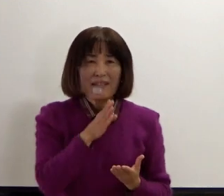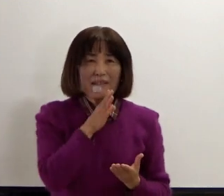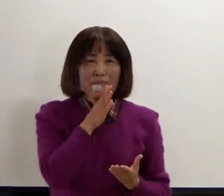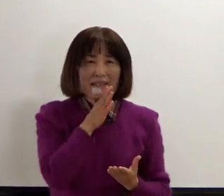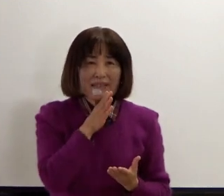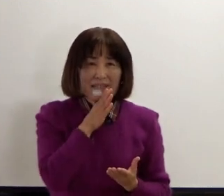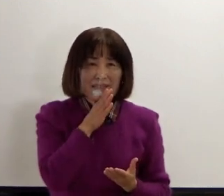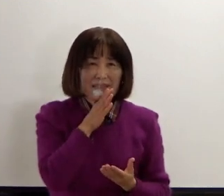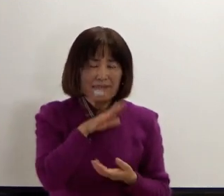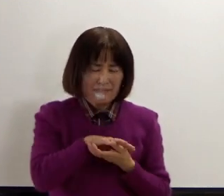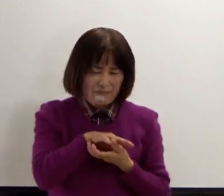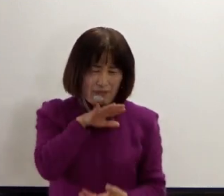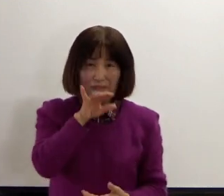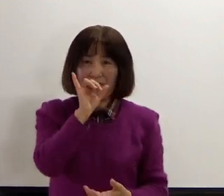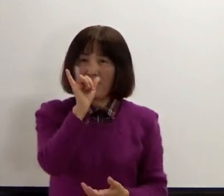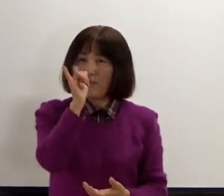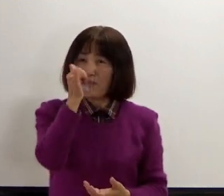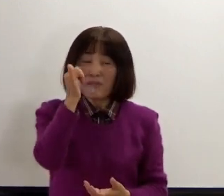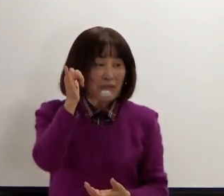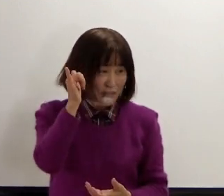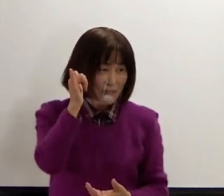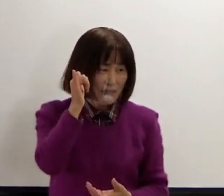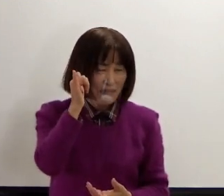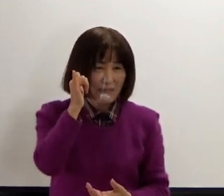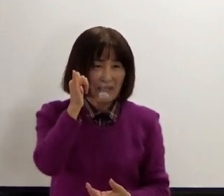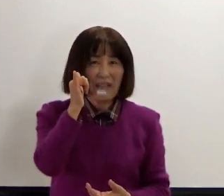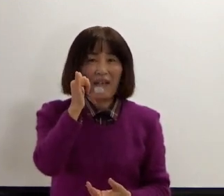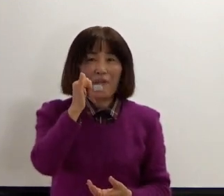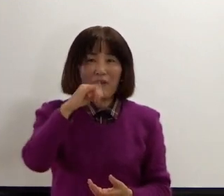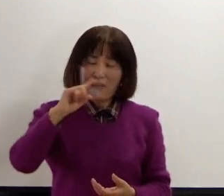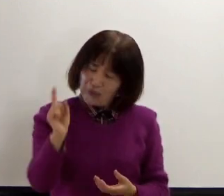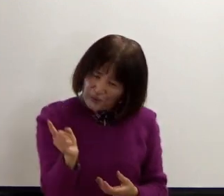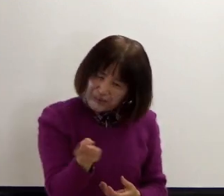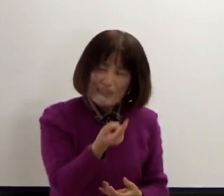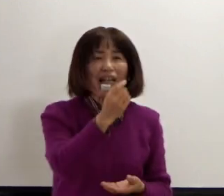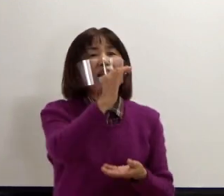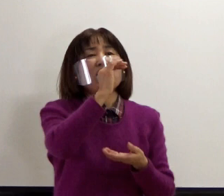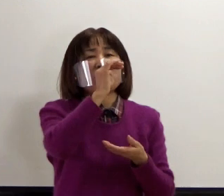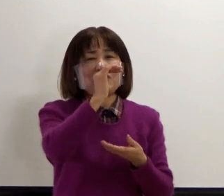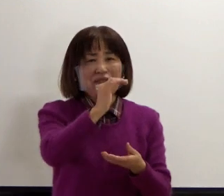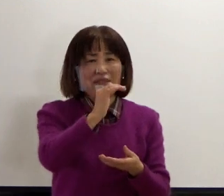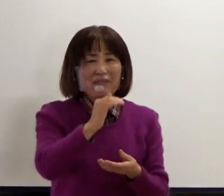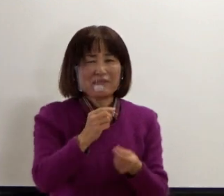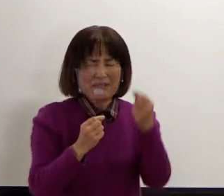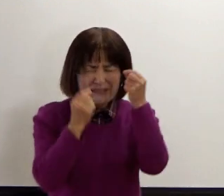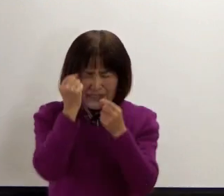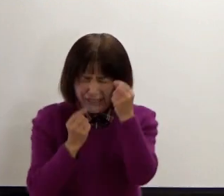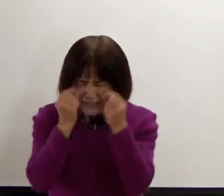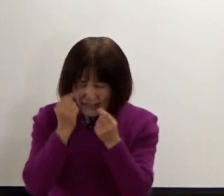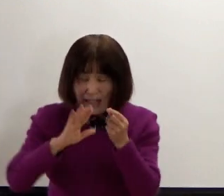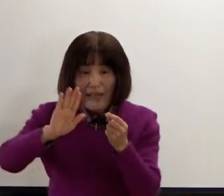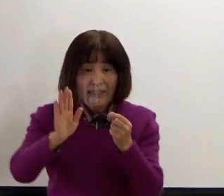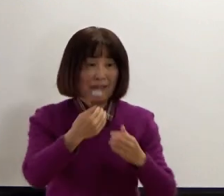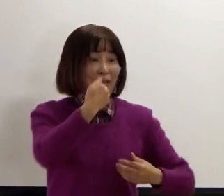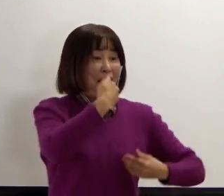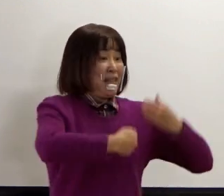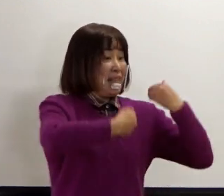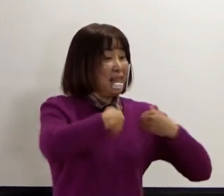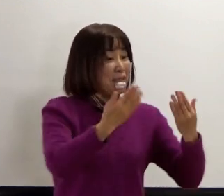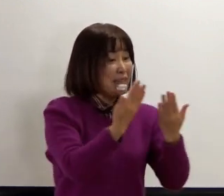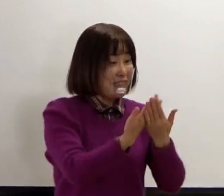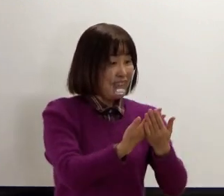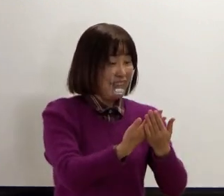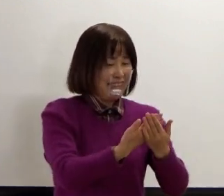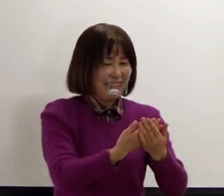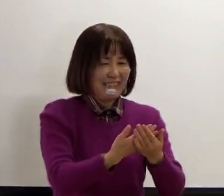彼らの嘆きを喜びに変え、彼らを慰め悲しみに変えて喜び祝わせると、神様